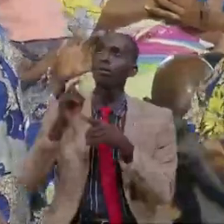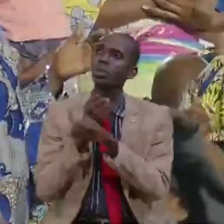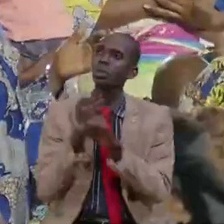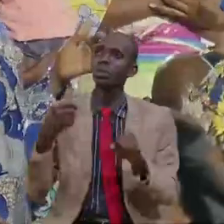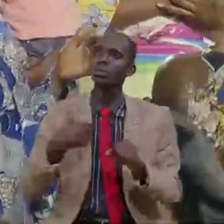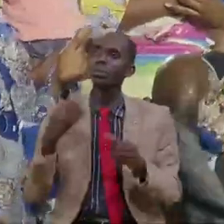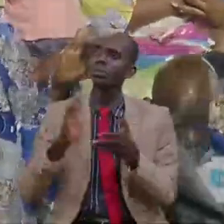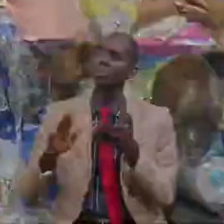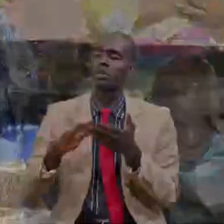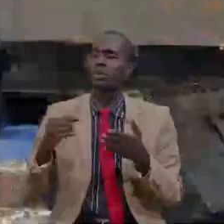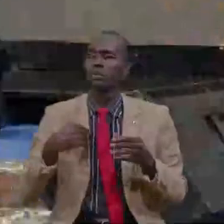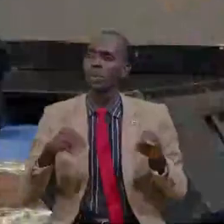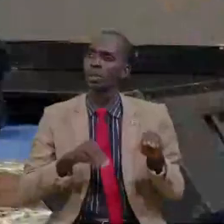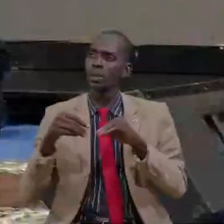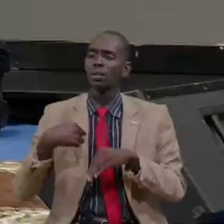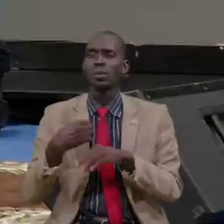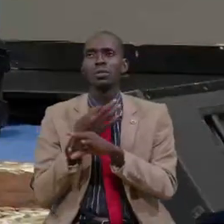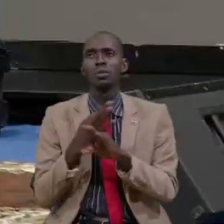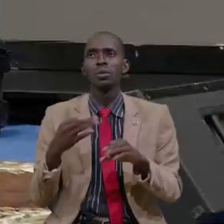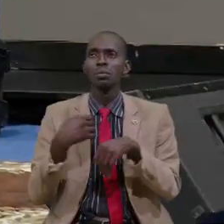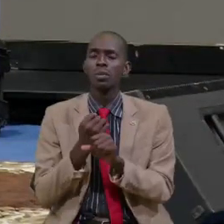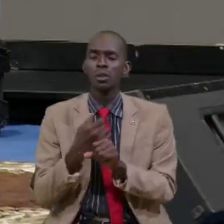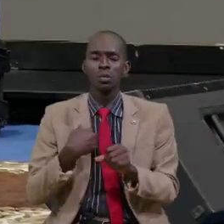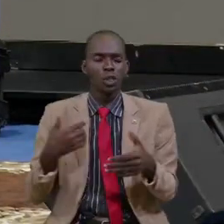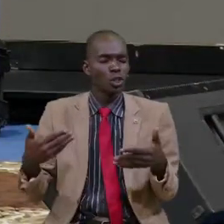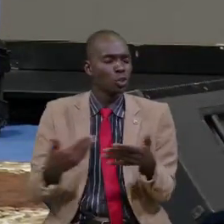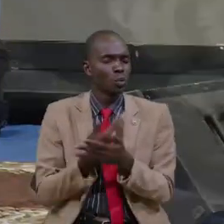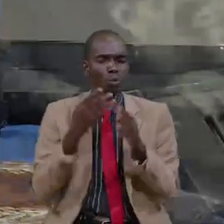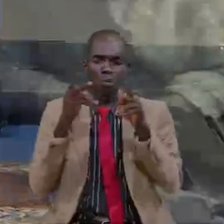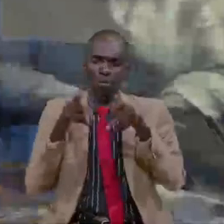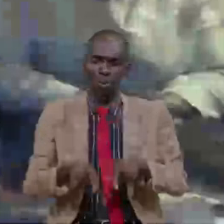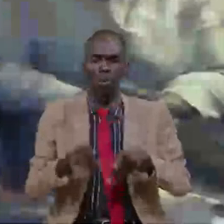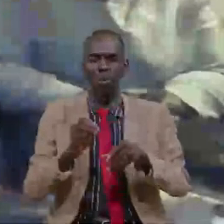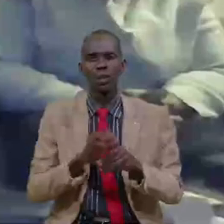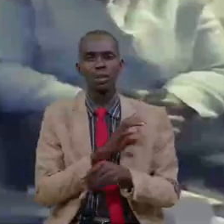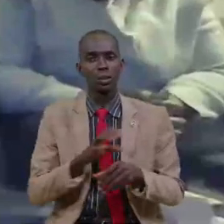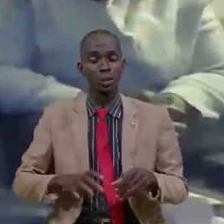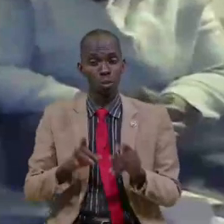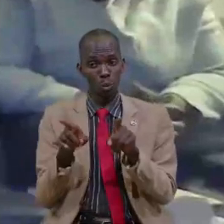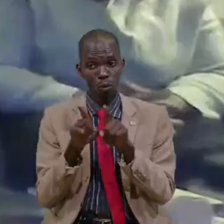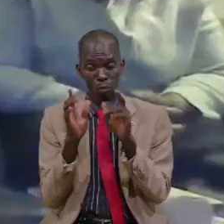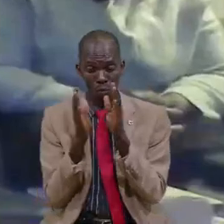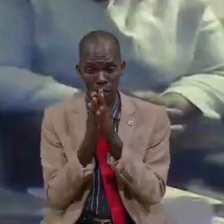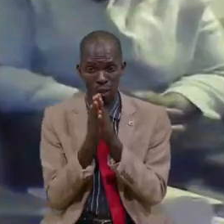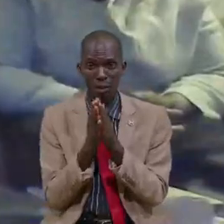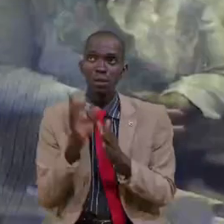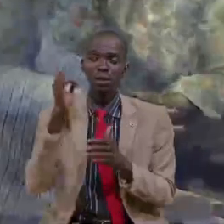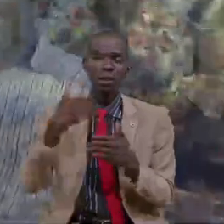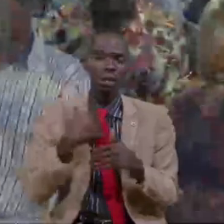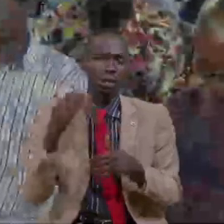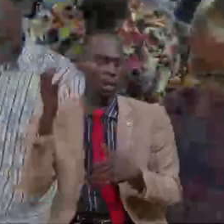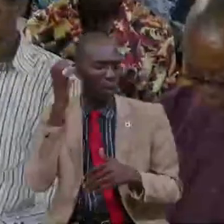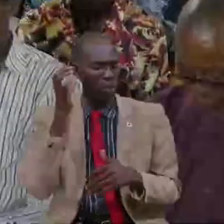pardonne-moi, affranchis-moi. Fais de moi une nouvelle création en Christ. Il a exaucé ta prière.